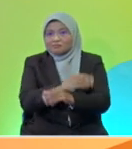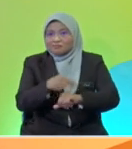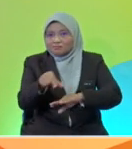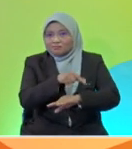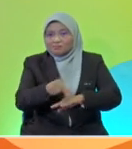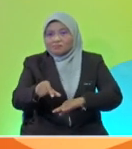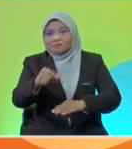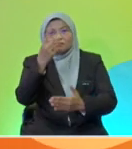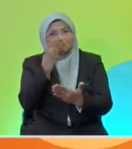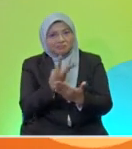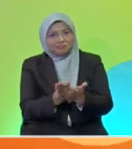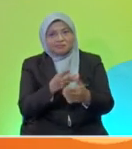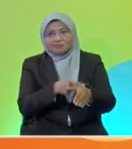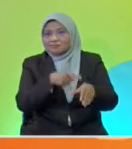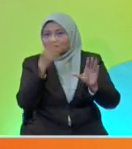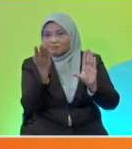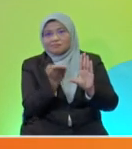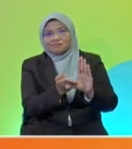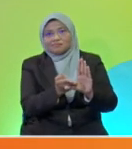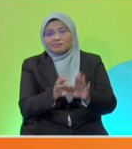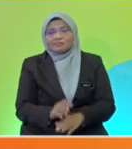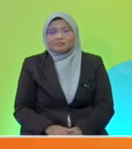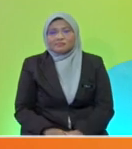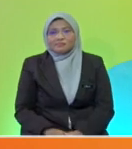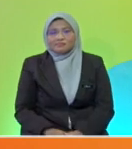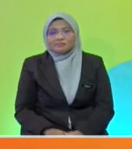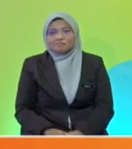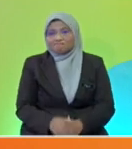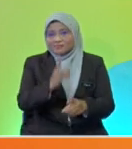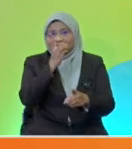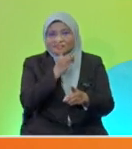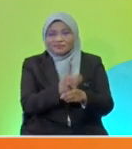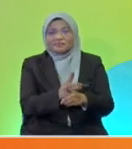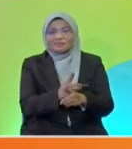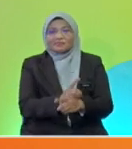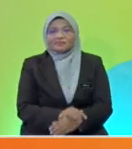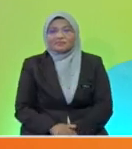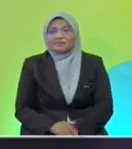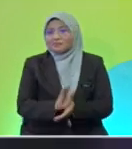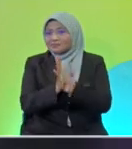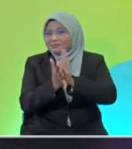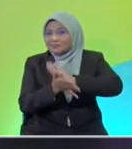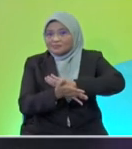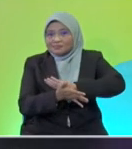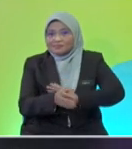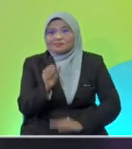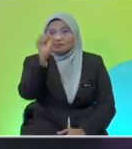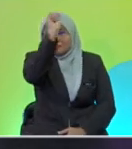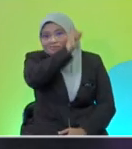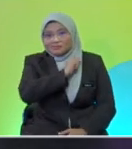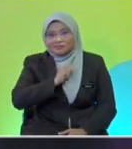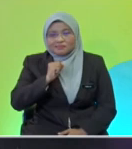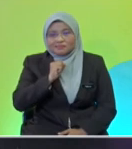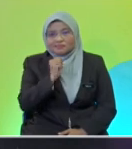sesuatu pastinya boleh menggunakan uang simpan dan di bank itu jadi kali ini ada Abangnya tidak